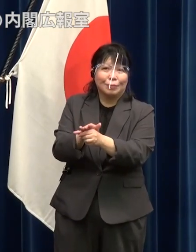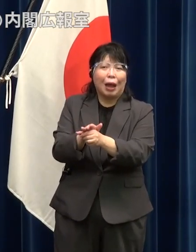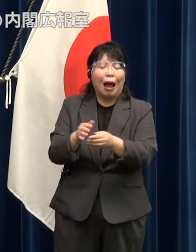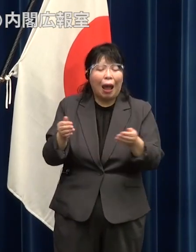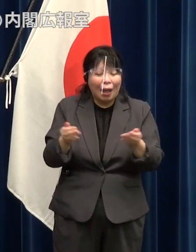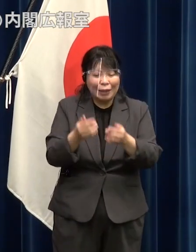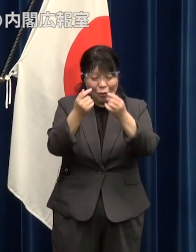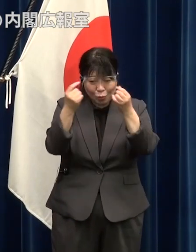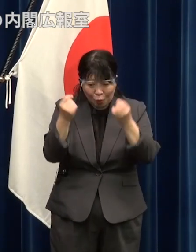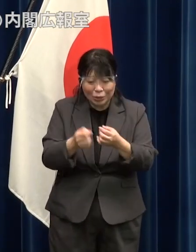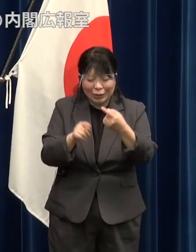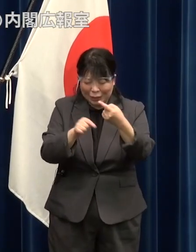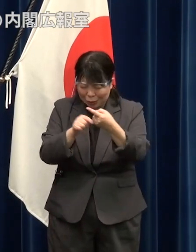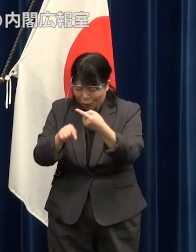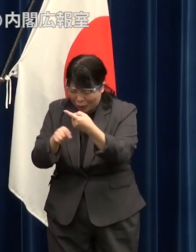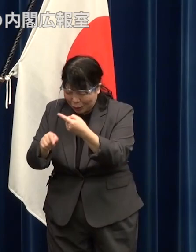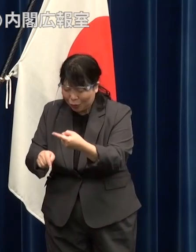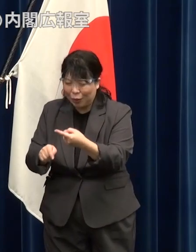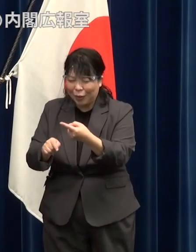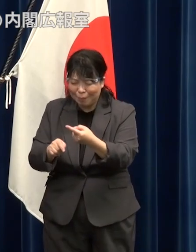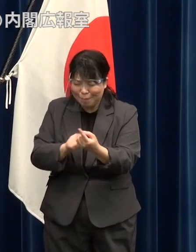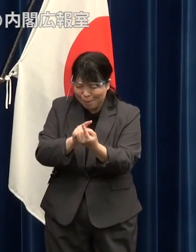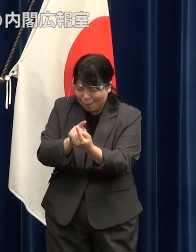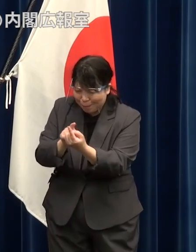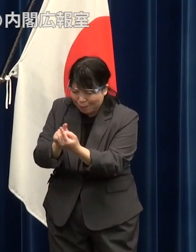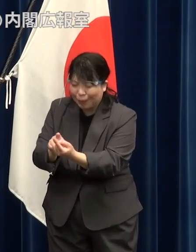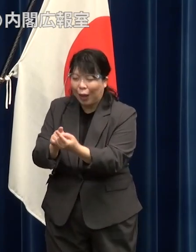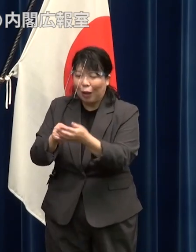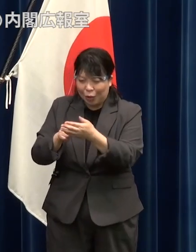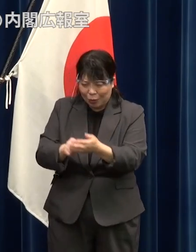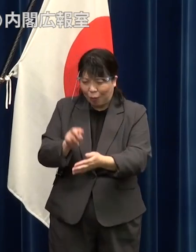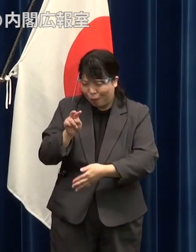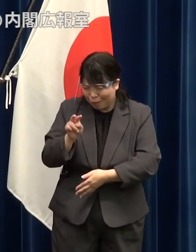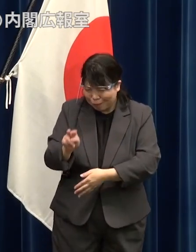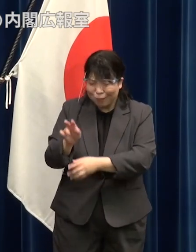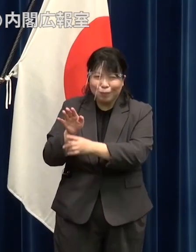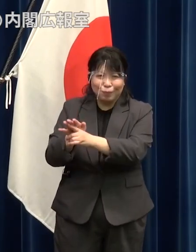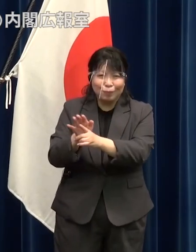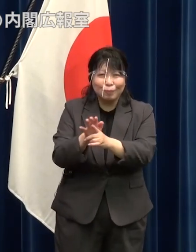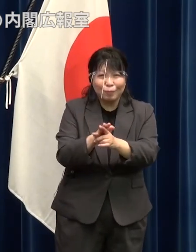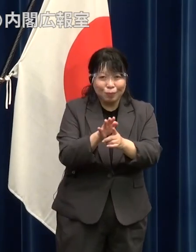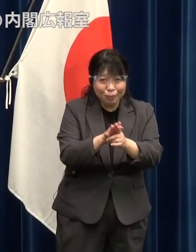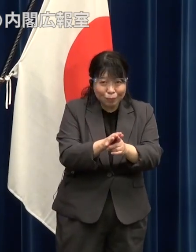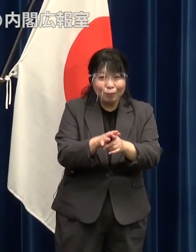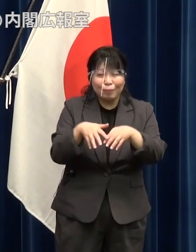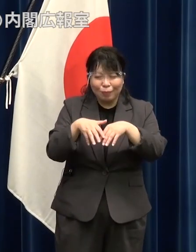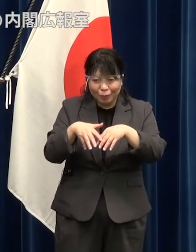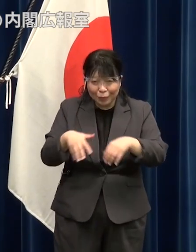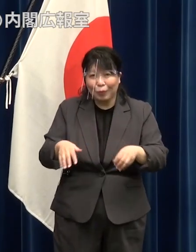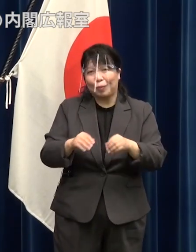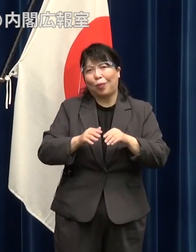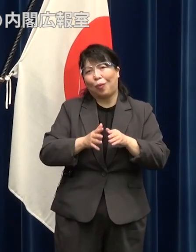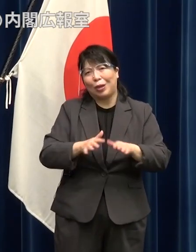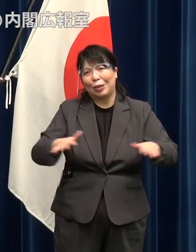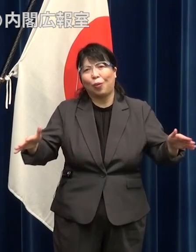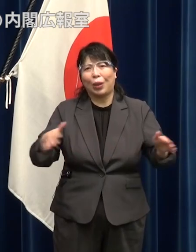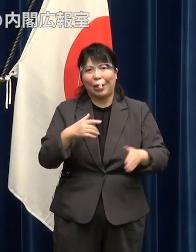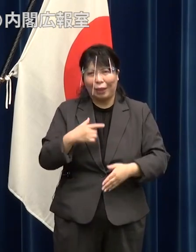人に着目をし、その努力を支援する仕組みを全力で広げてまい